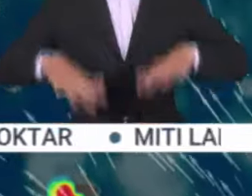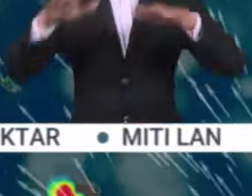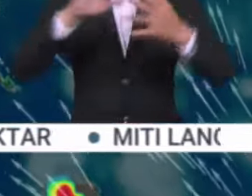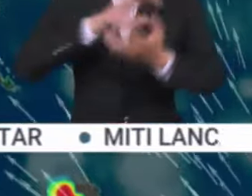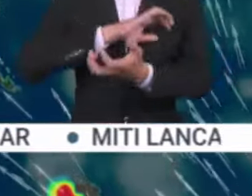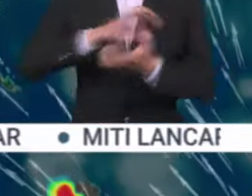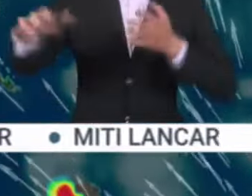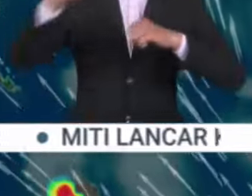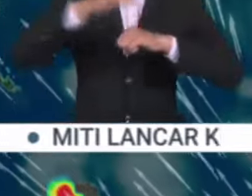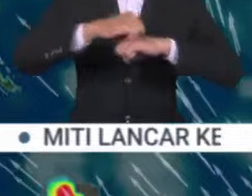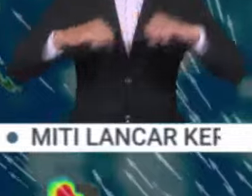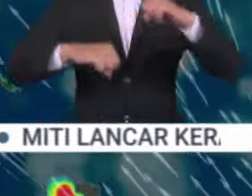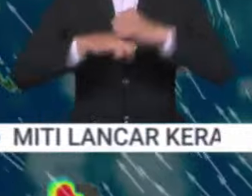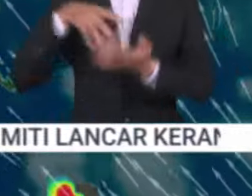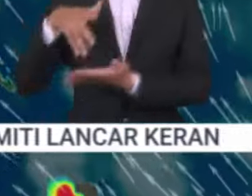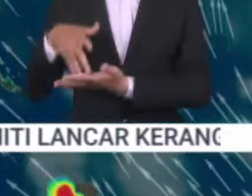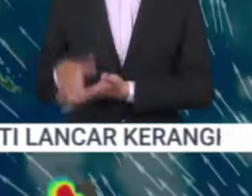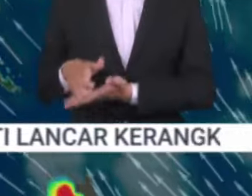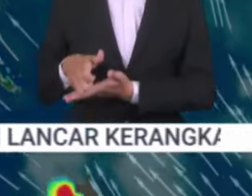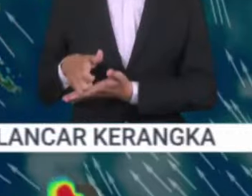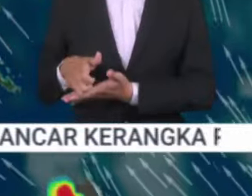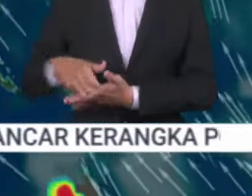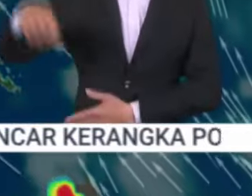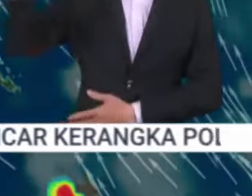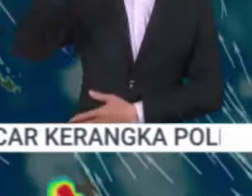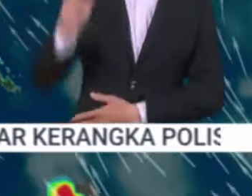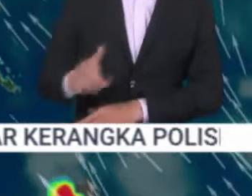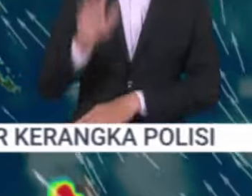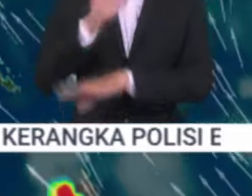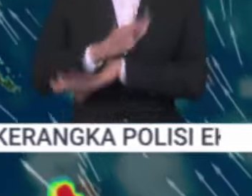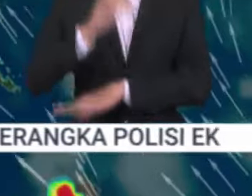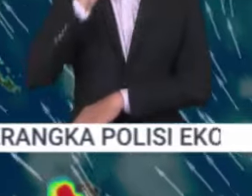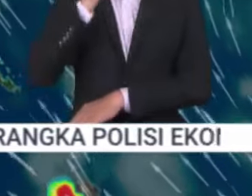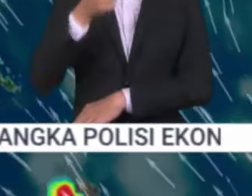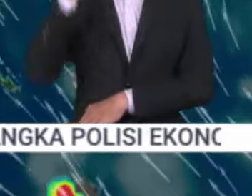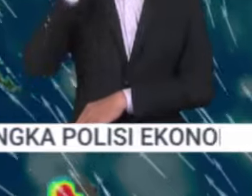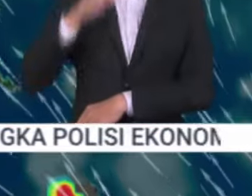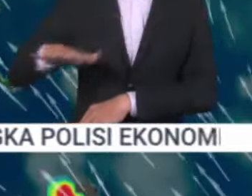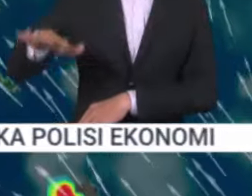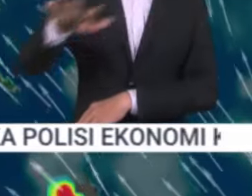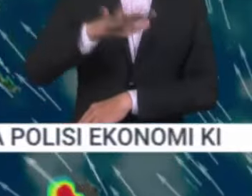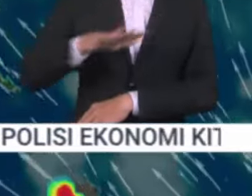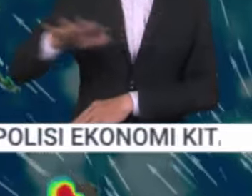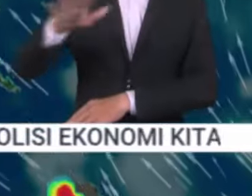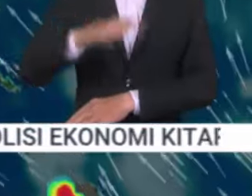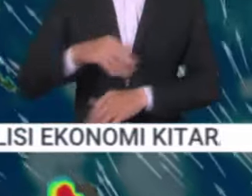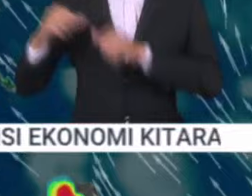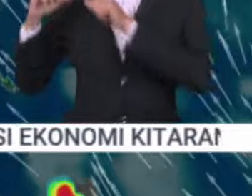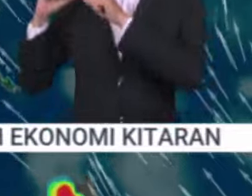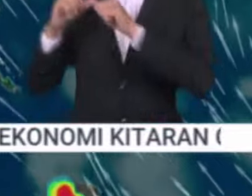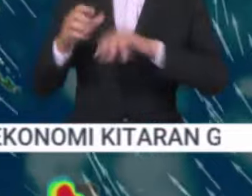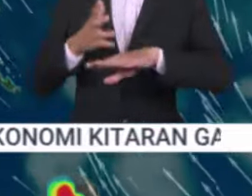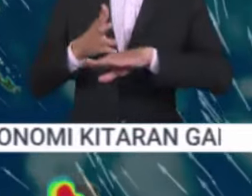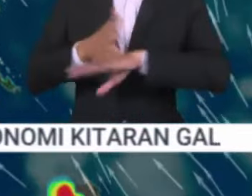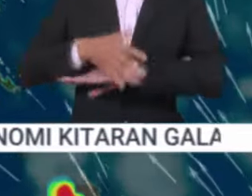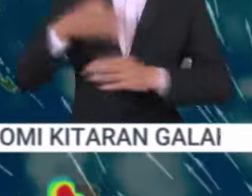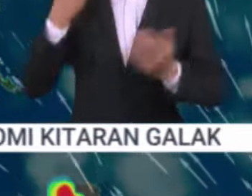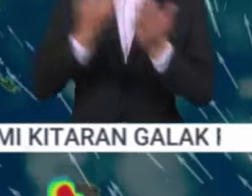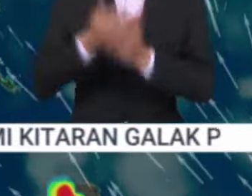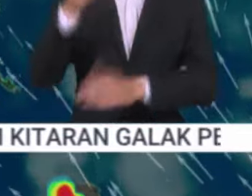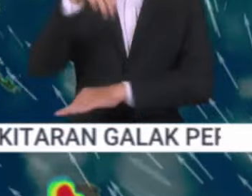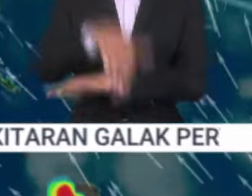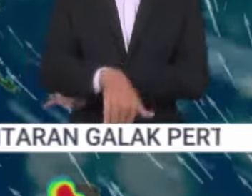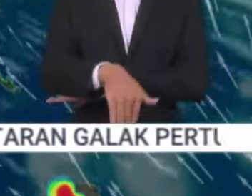pada struktur yang tidak kukuh. Ribut petir yang berlaku pada petang keesokan harinya juga dijangka akan berterusan sehinggalah ke sebelah